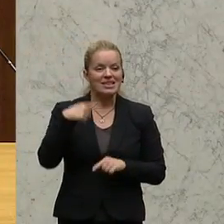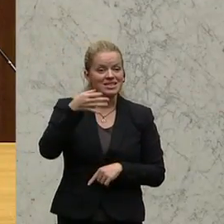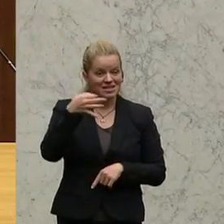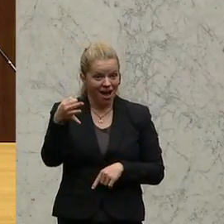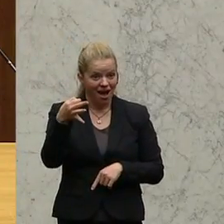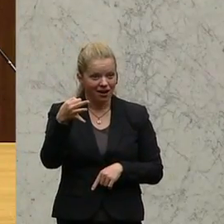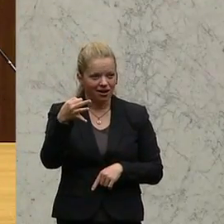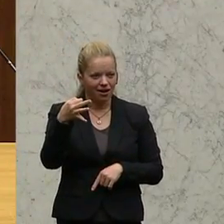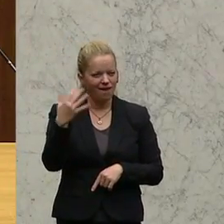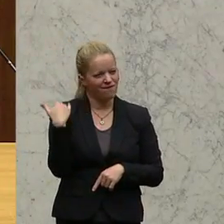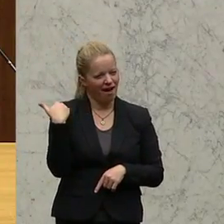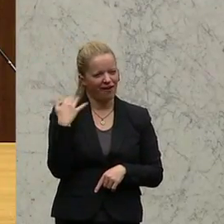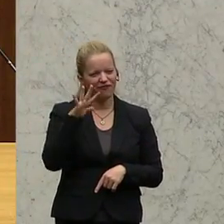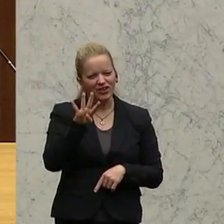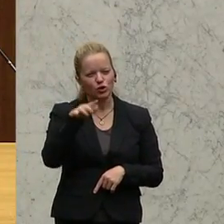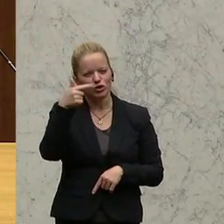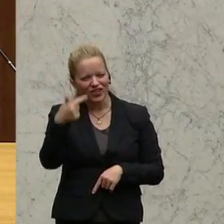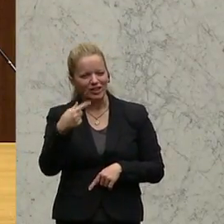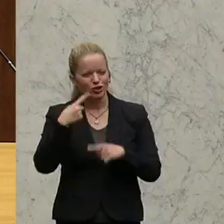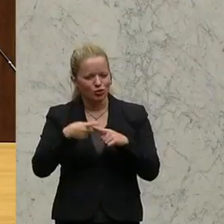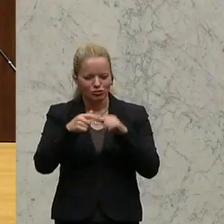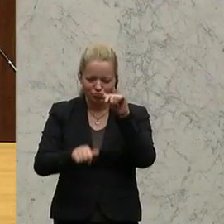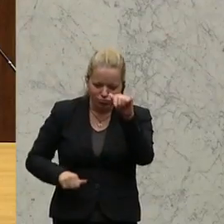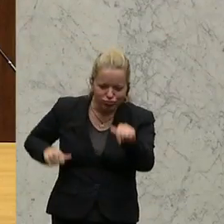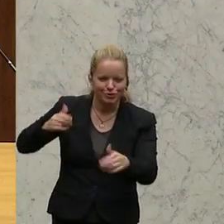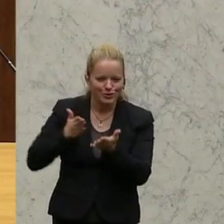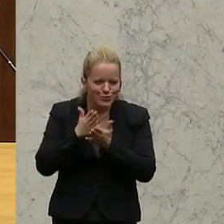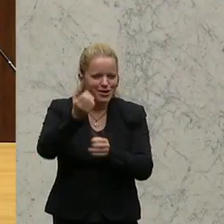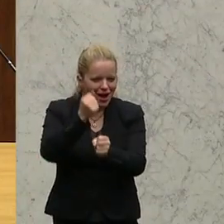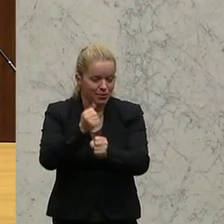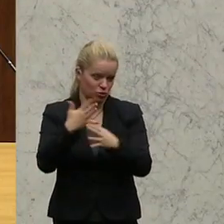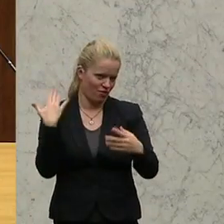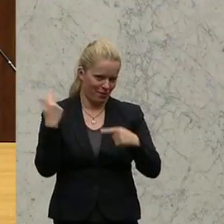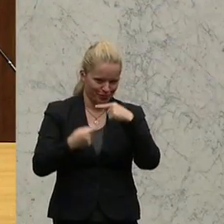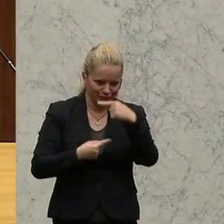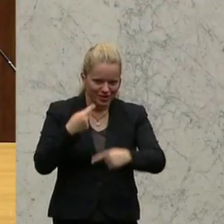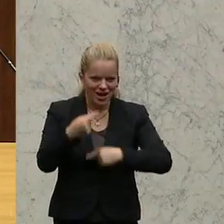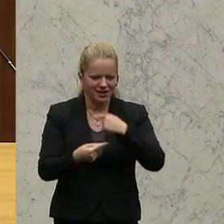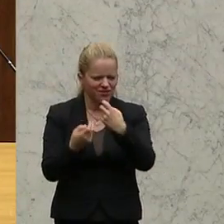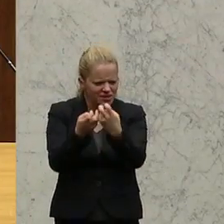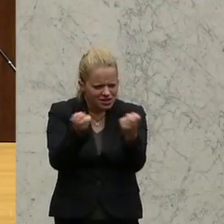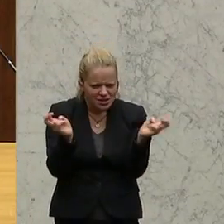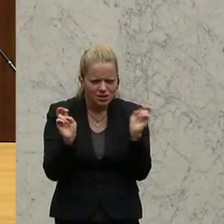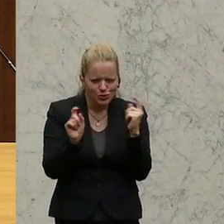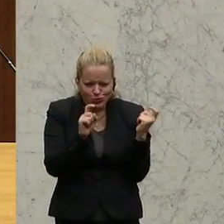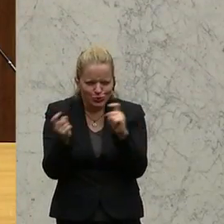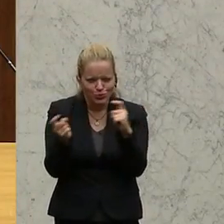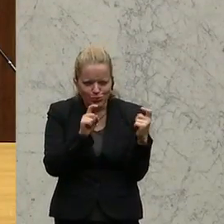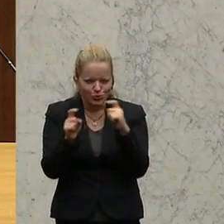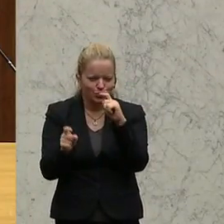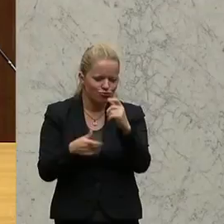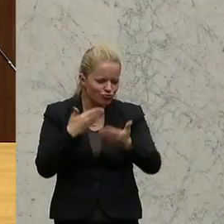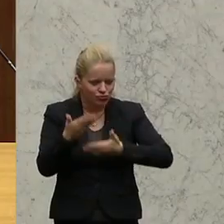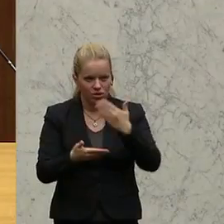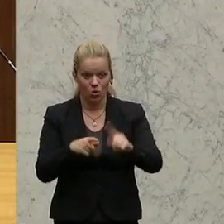gesehen, nach diesen 24 Stunden Durcharbeiten, so ist dieser Prozess abgelaufen, wie die Lösungen ausgesehen haben. Und